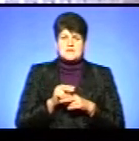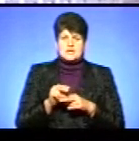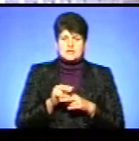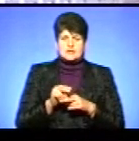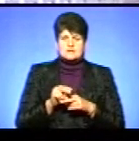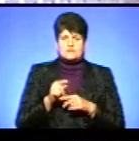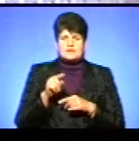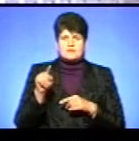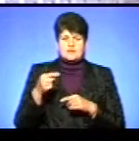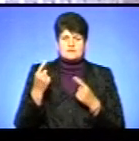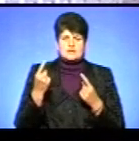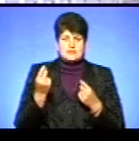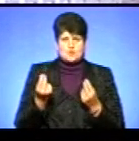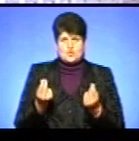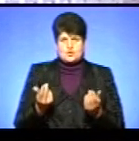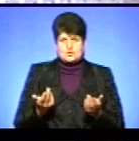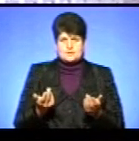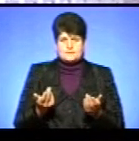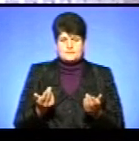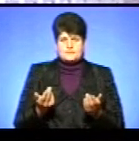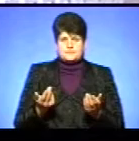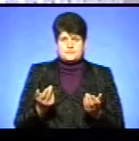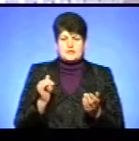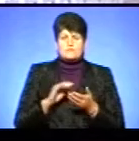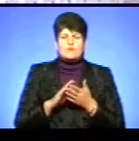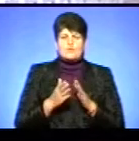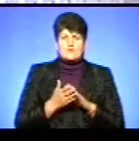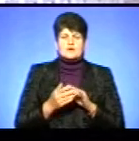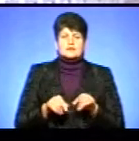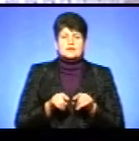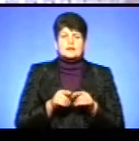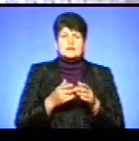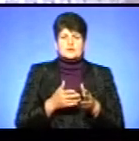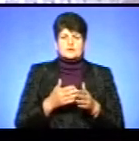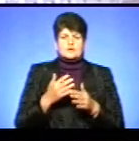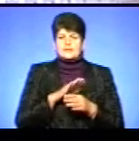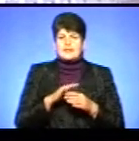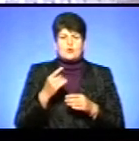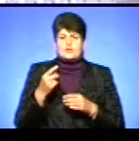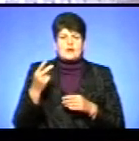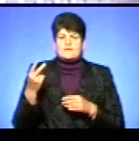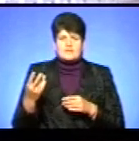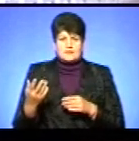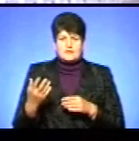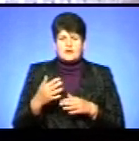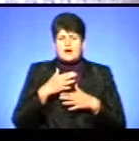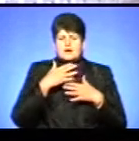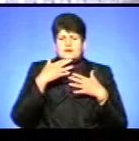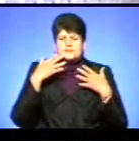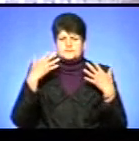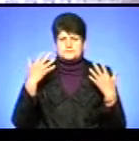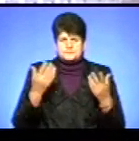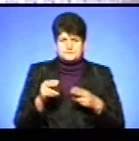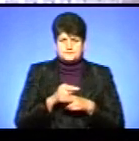вони вимагають великих коштів. І в умовах таких, що їх треба не одна, не дві, а надцять реабілітацій. Тобто